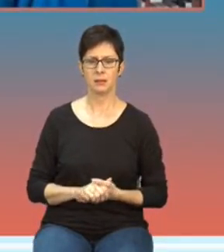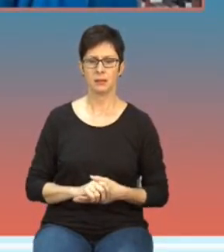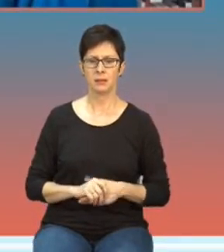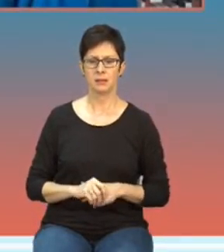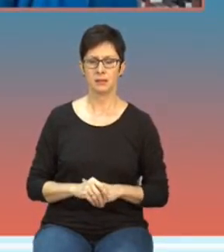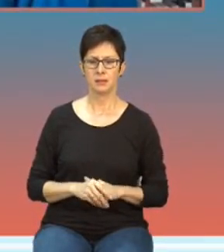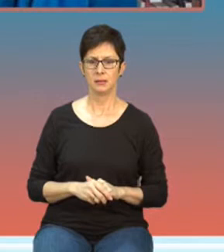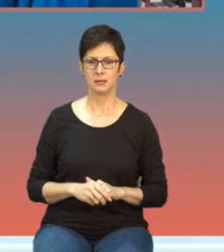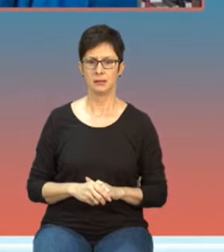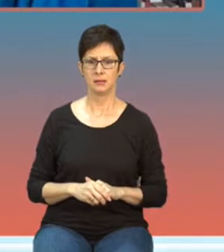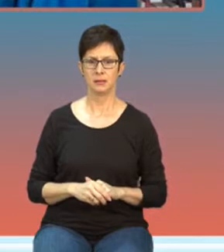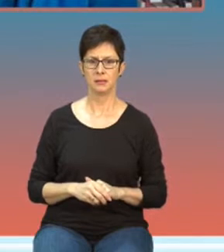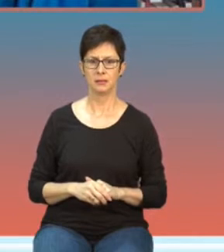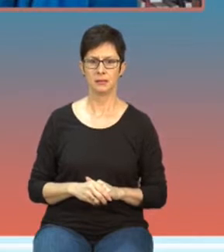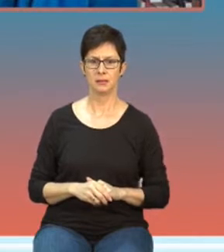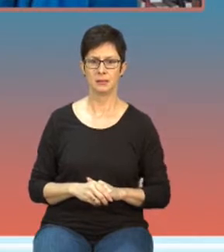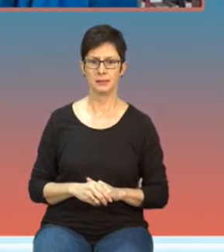nie mamy zgłoszenie